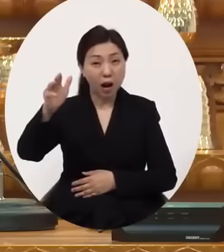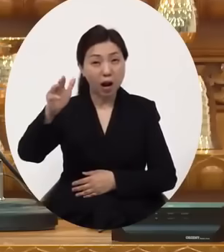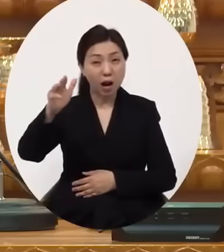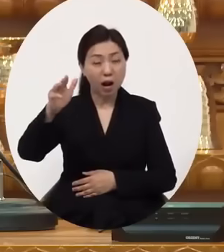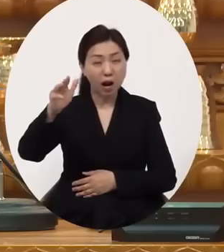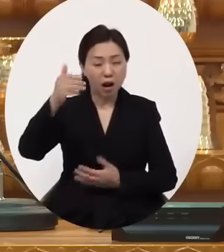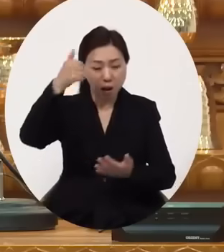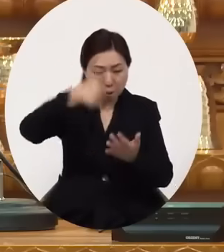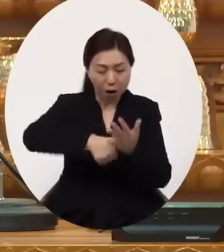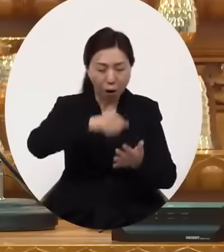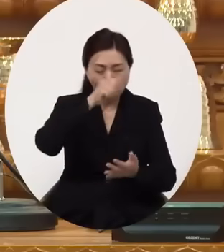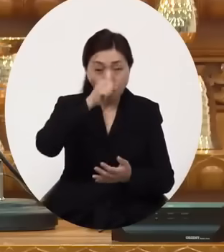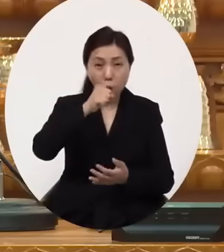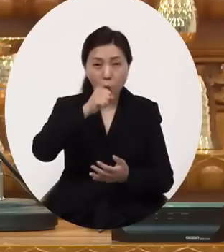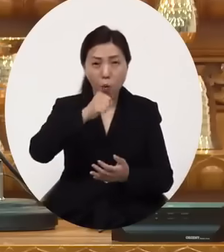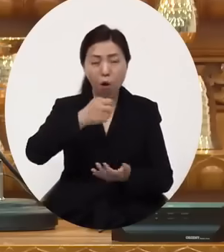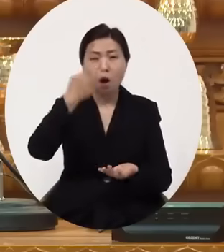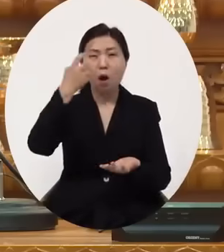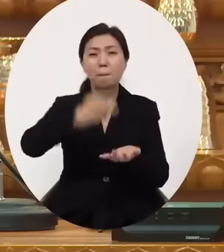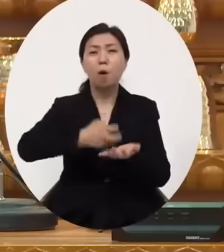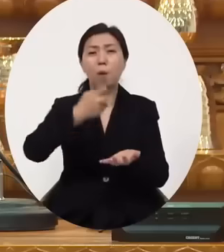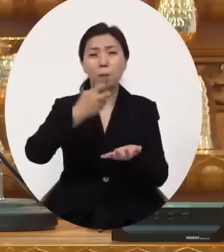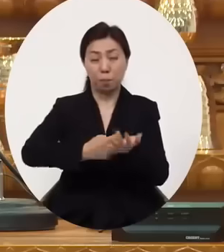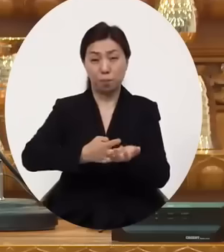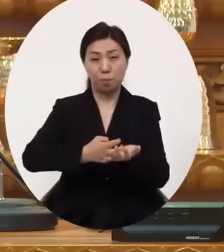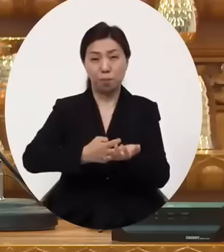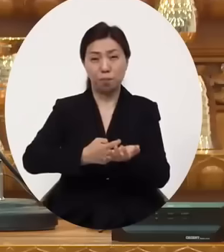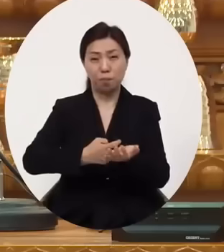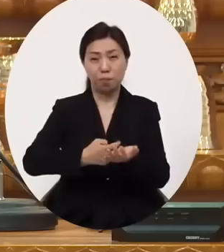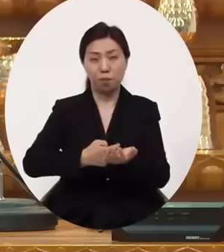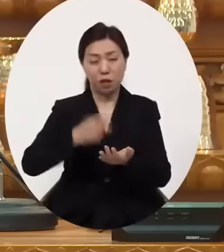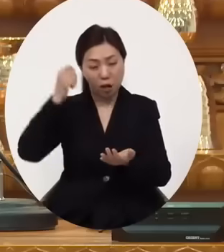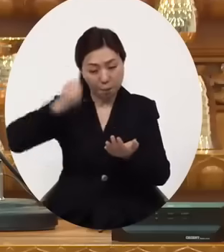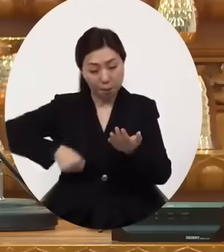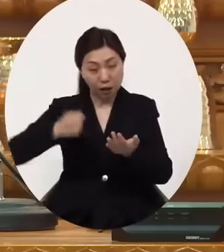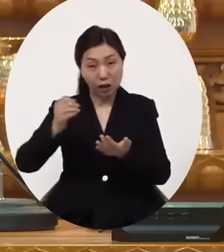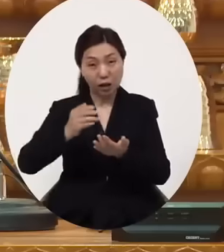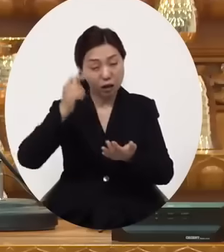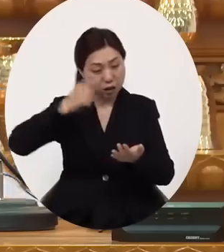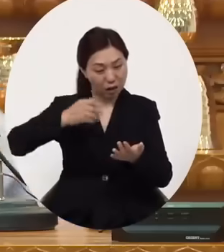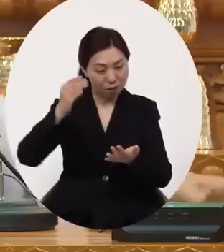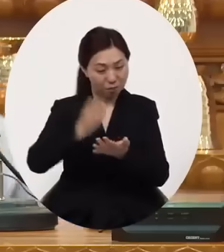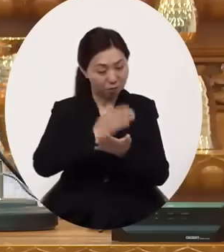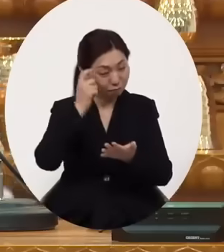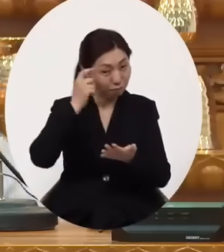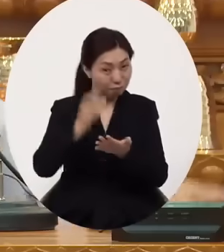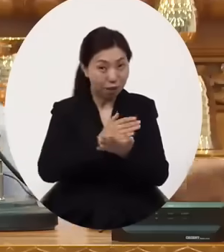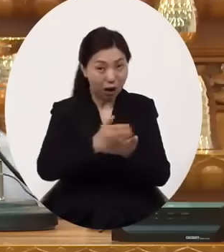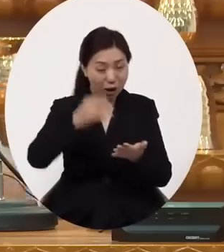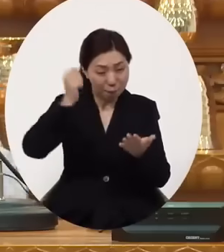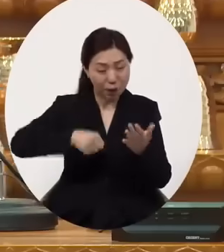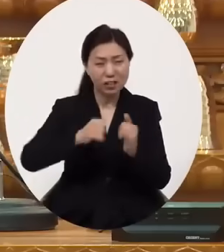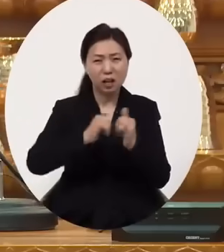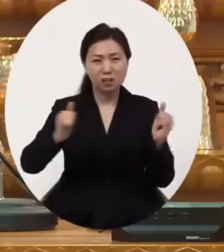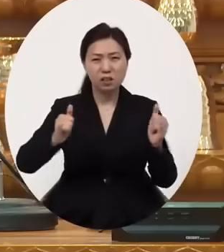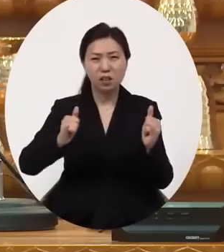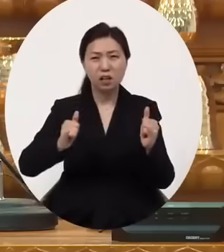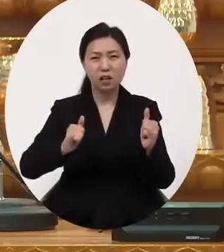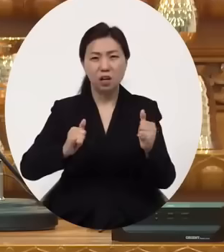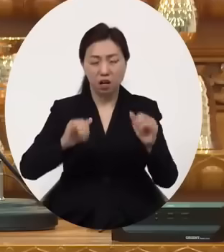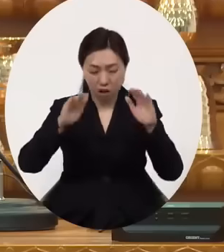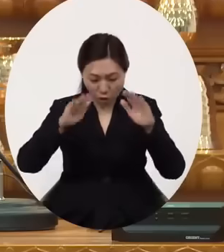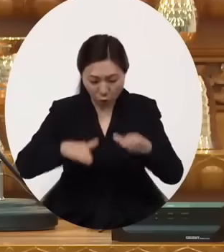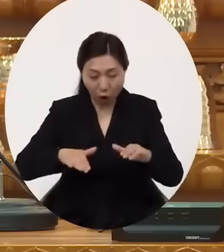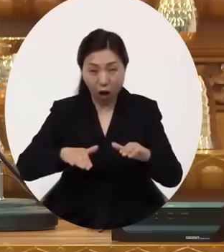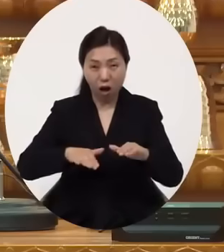그 법조계 판사들이 종교하고 관계없이 전부 책상에다가 옆에 그 깔판 갖다 놓고 그 뭐